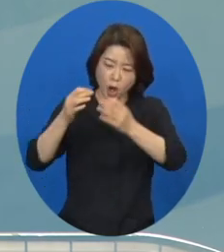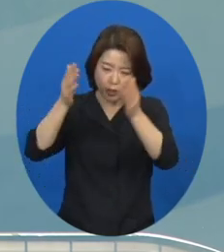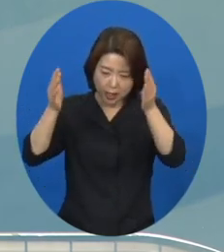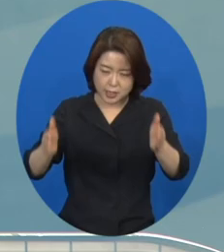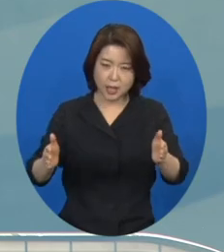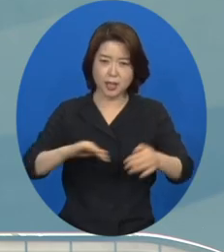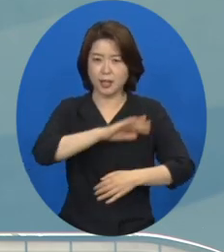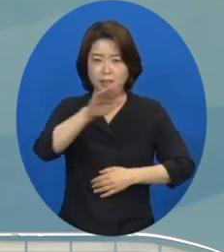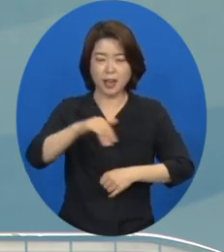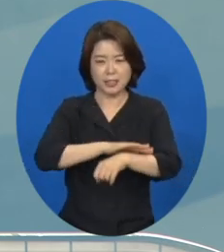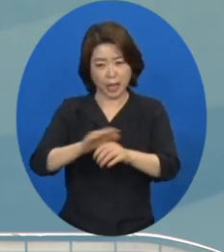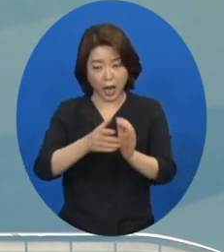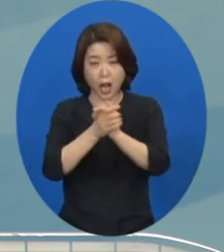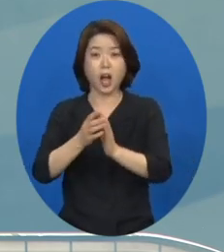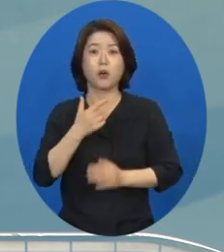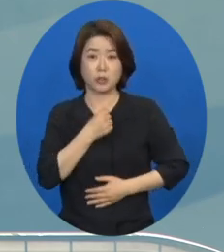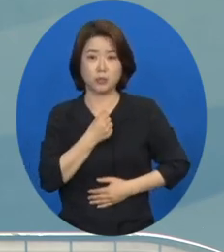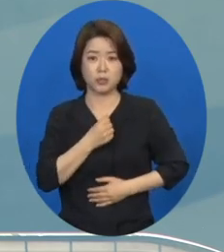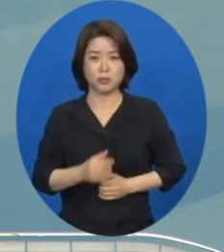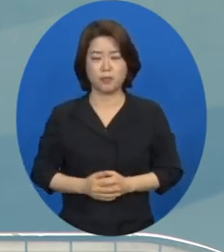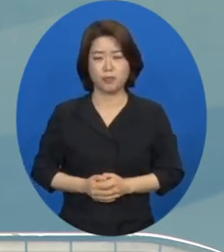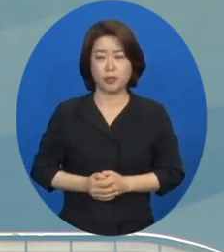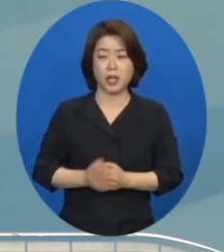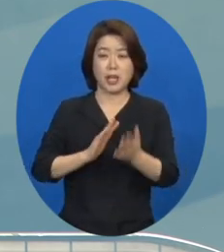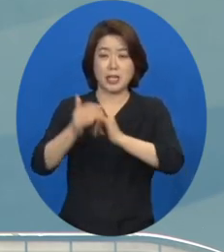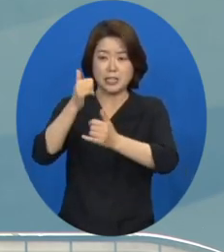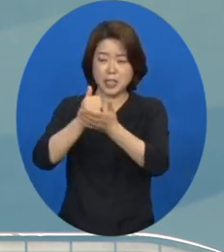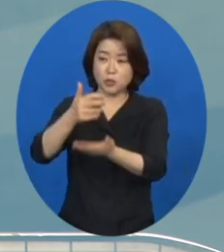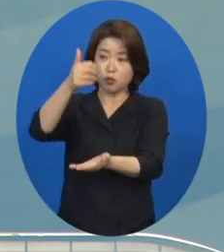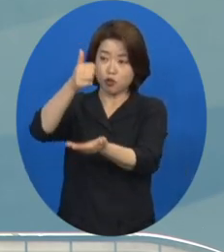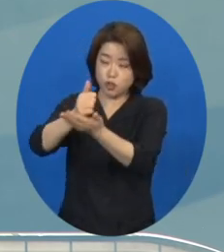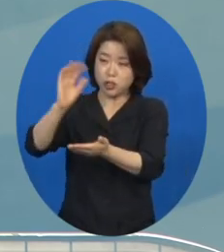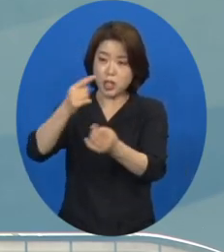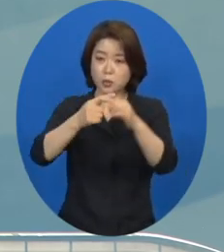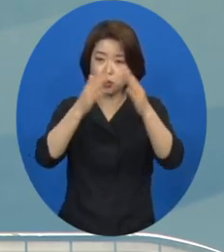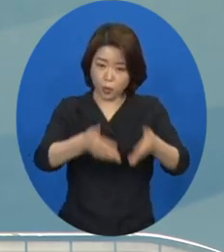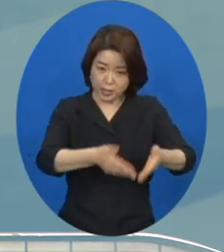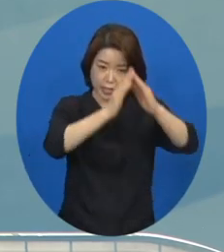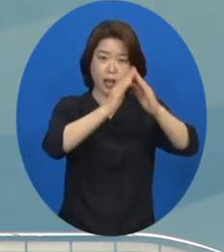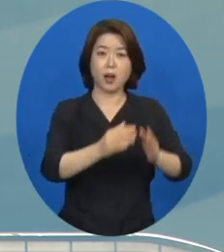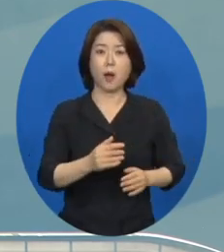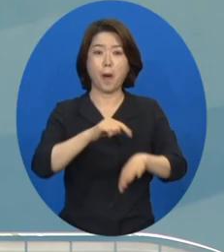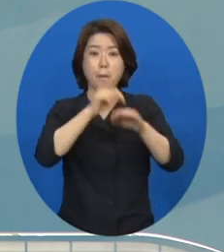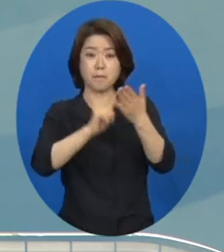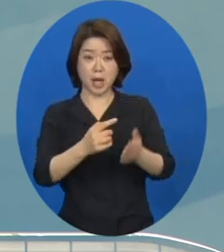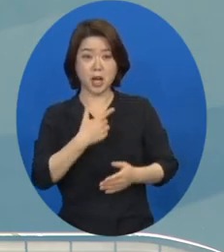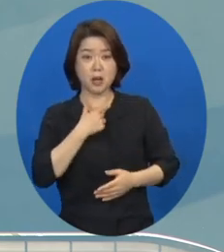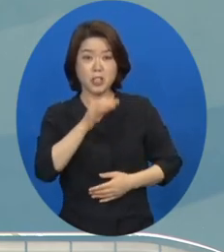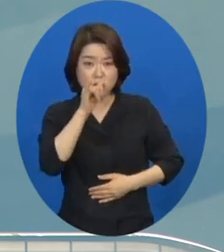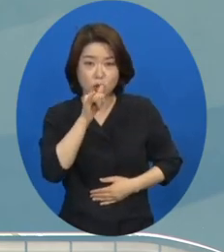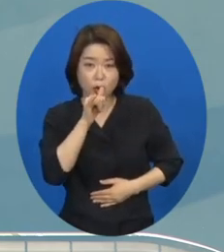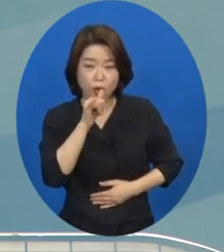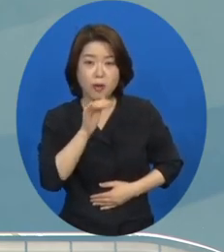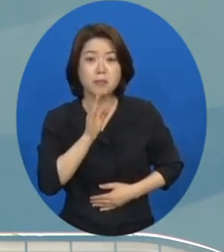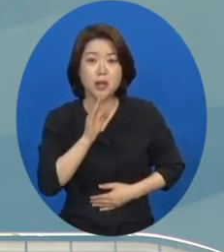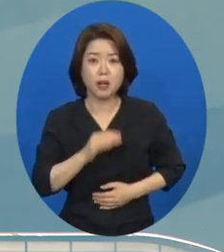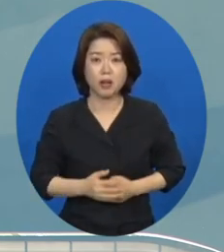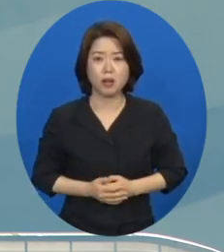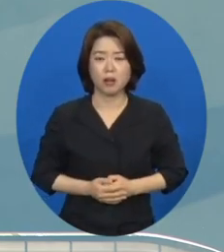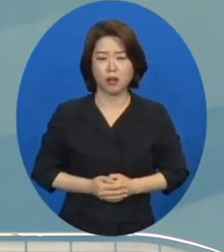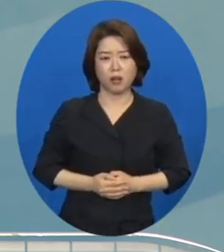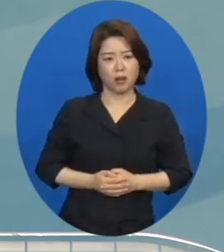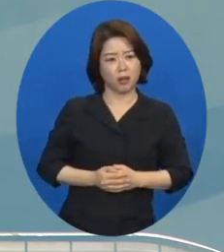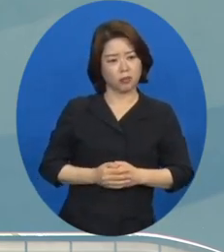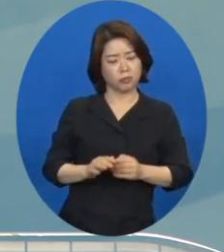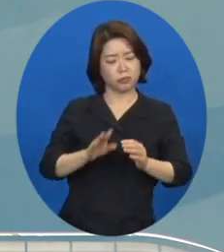여러분, 진짜 예수님이 주인 되시는 좋은 교회 세우고 싶잖아요. 마음은 있잖아요, 여러분. 근데 안 되는 걸